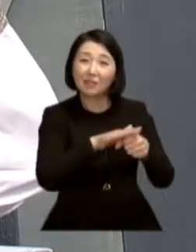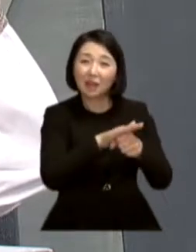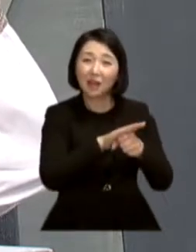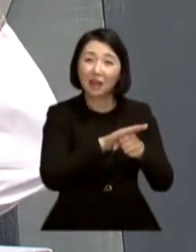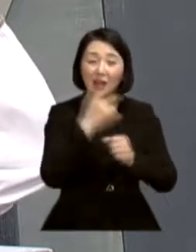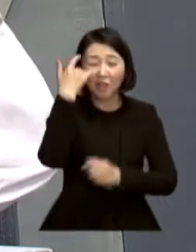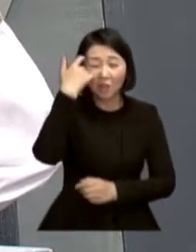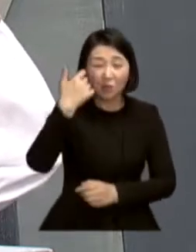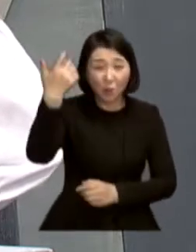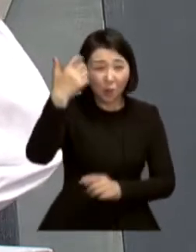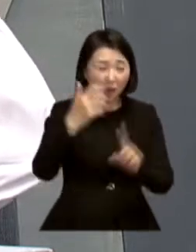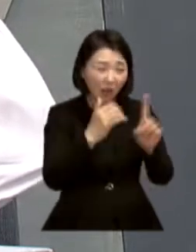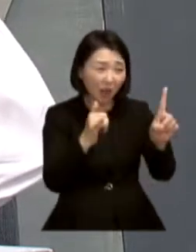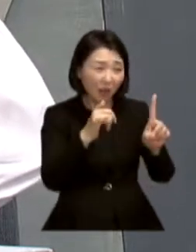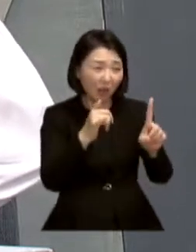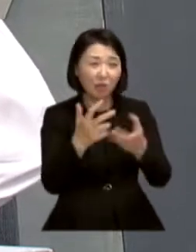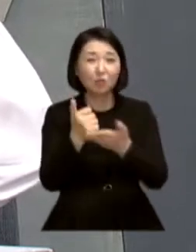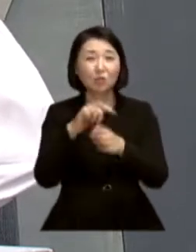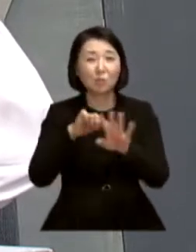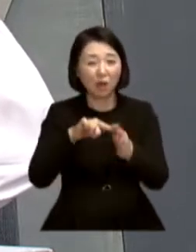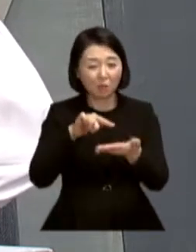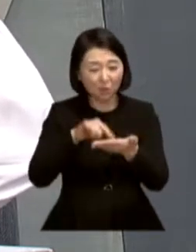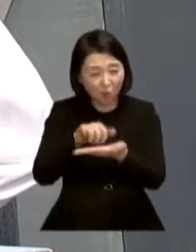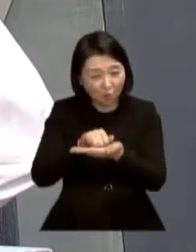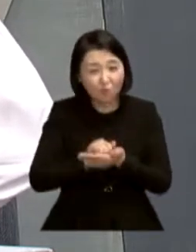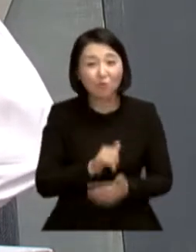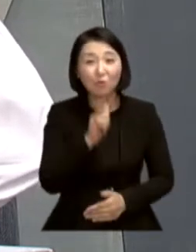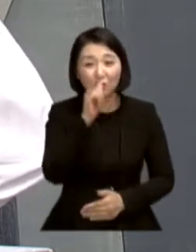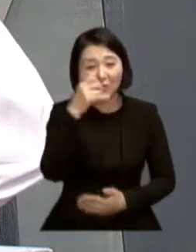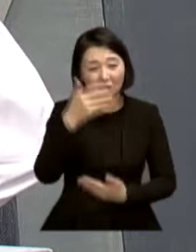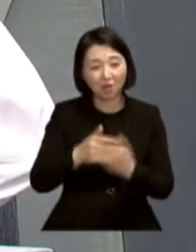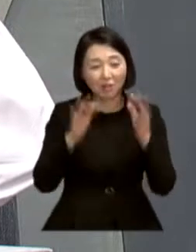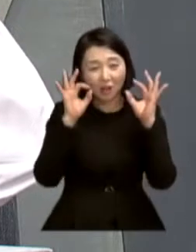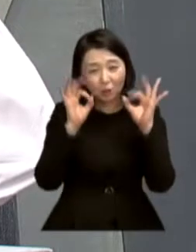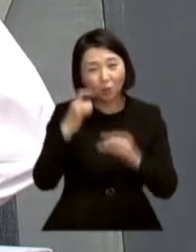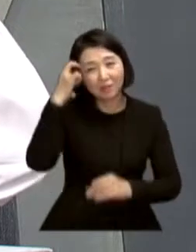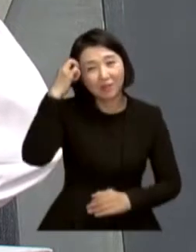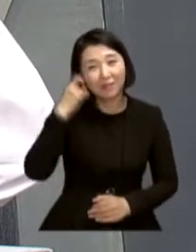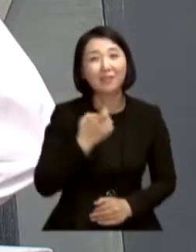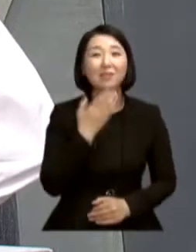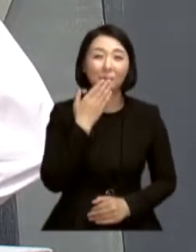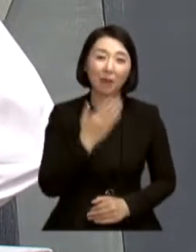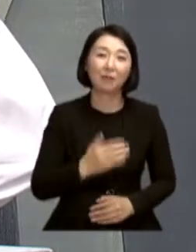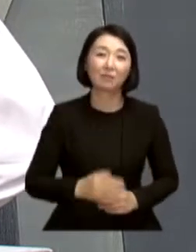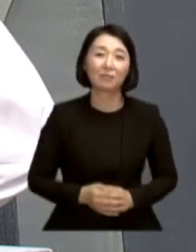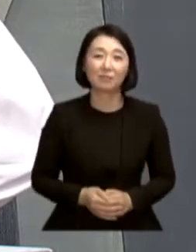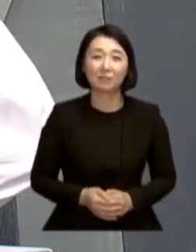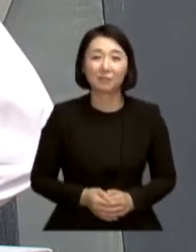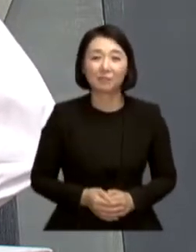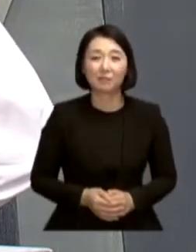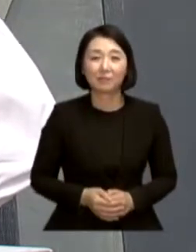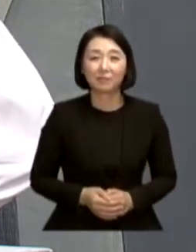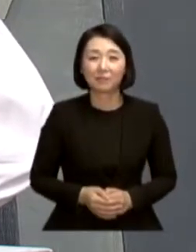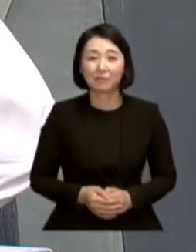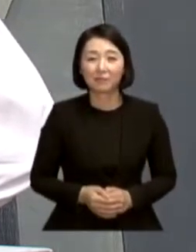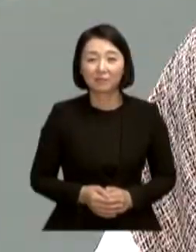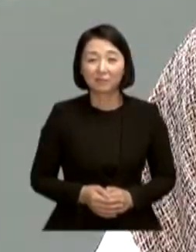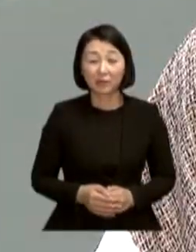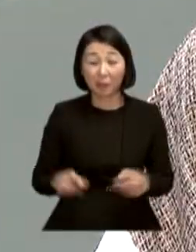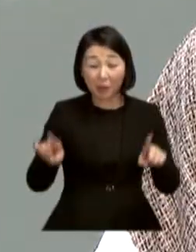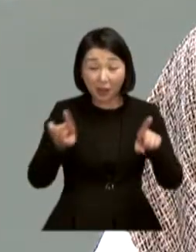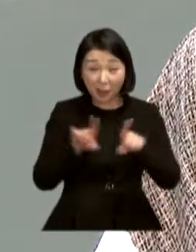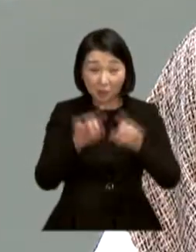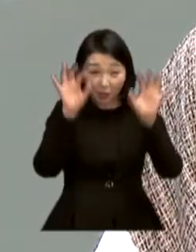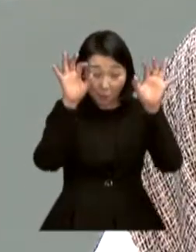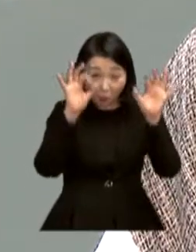한 영혼을 얼마나 주님의 마음으로 품고 있는지를 그냥 영상을 통해서도 이렇게 느껴질 수 네. 있었는데요. 아마